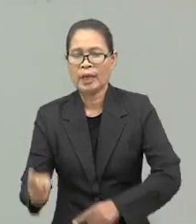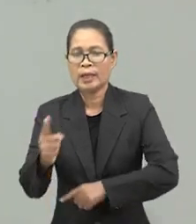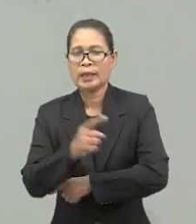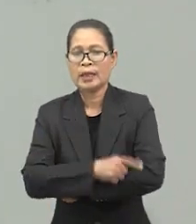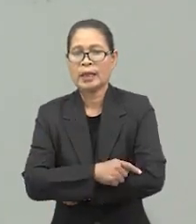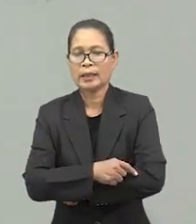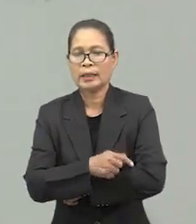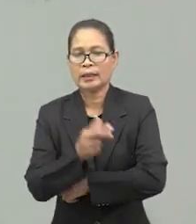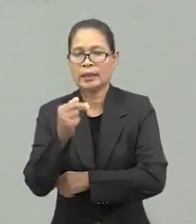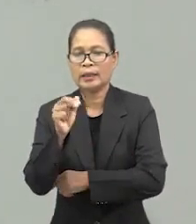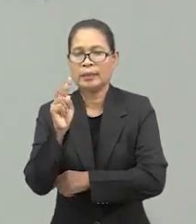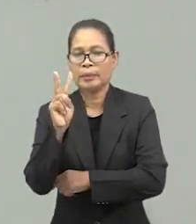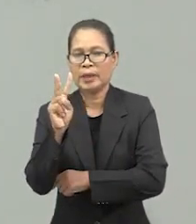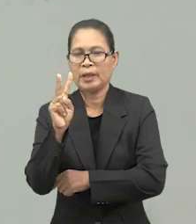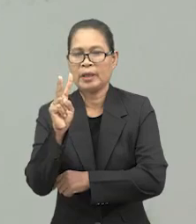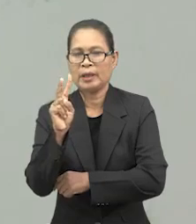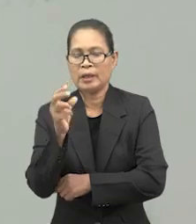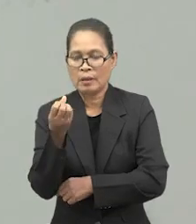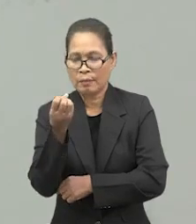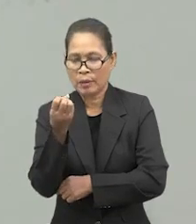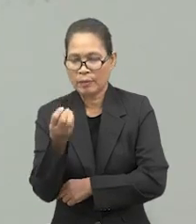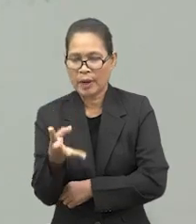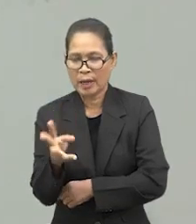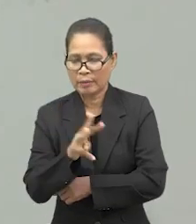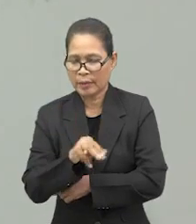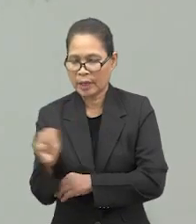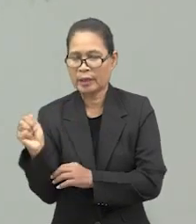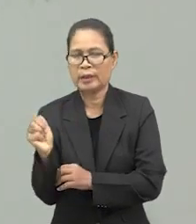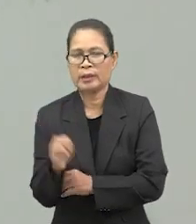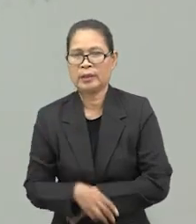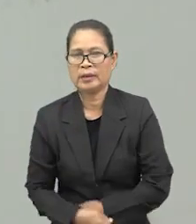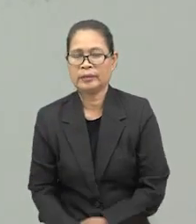Vên chiến ngay tí tí phần màn mẹ